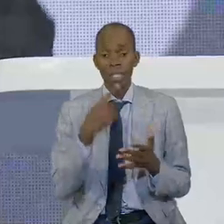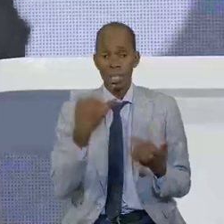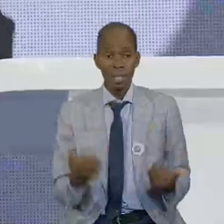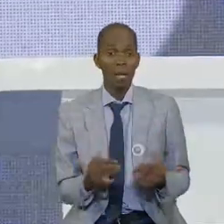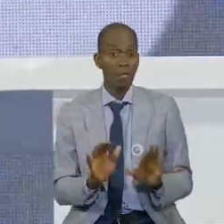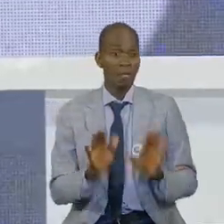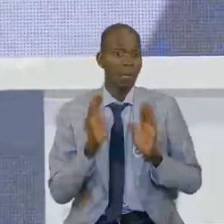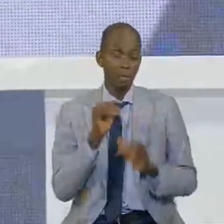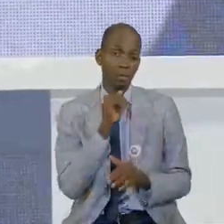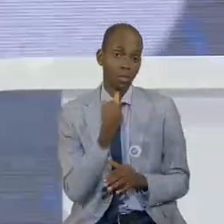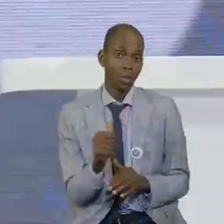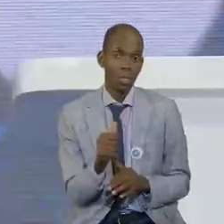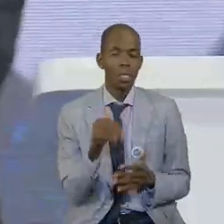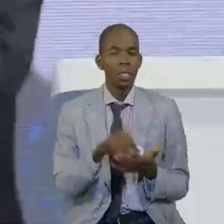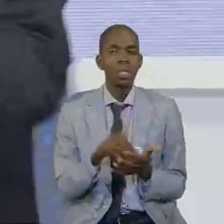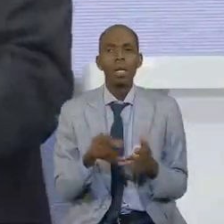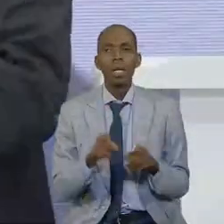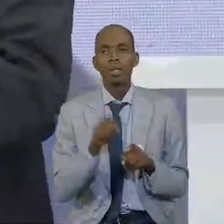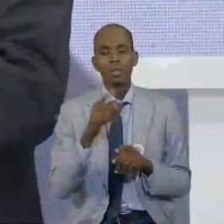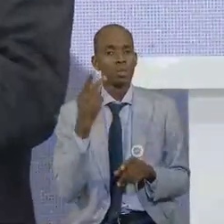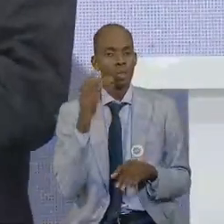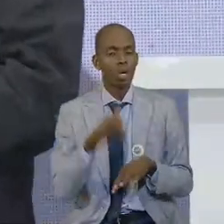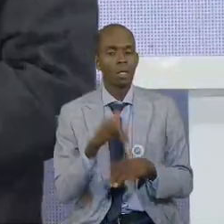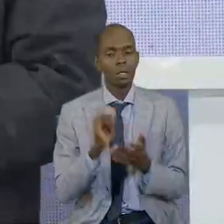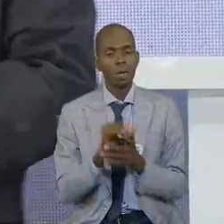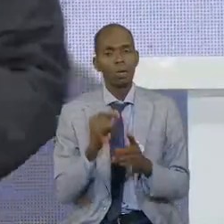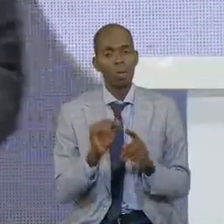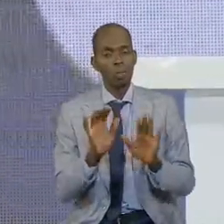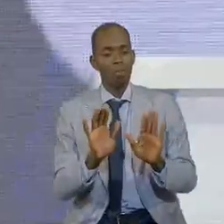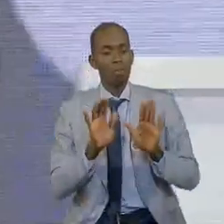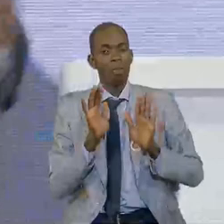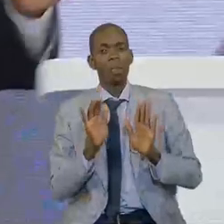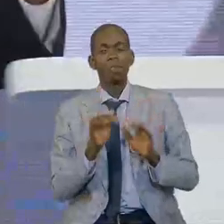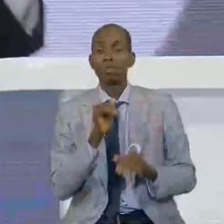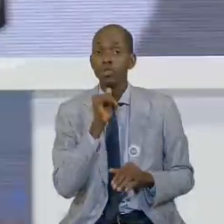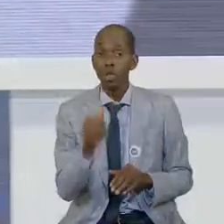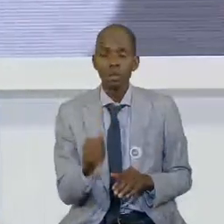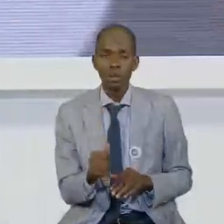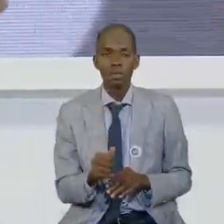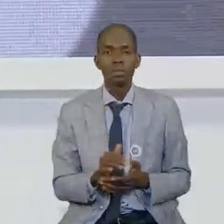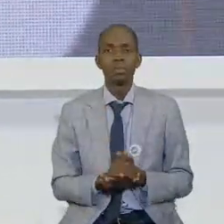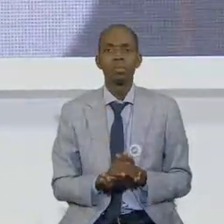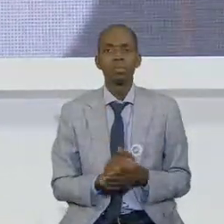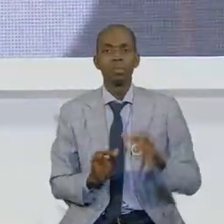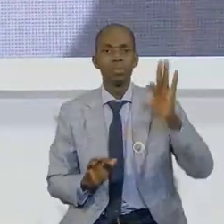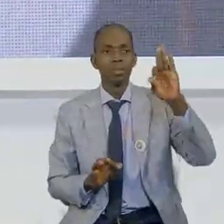rien. Again, as you look at the letters of that word, fear not. Et quand tu prends l'expression ne crains rien,